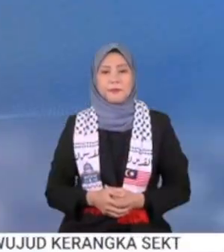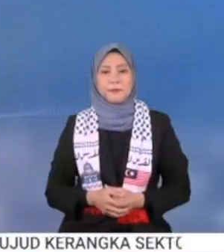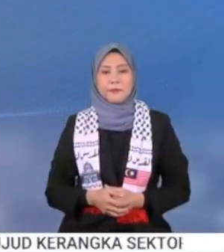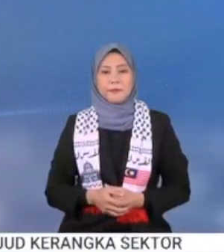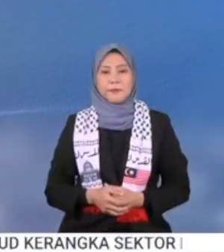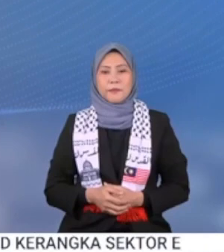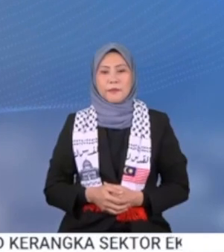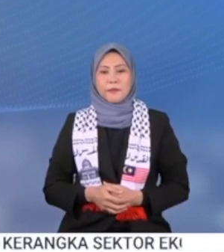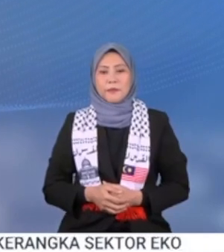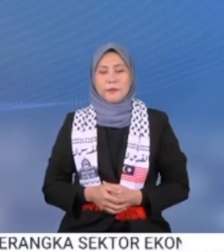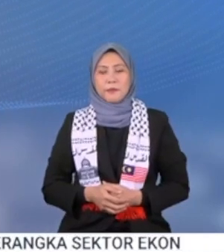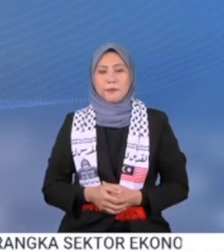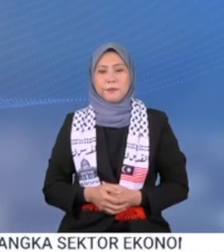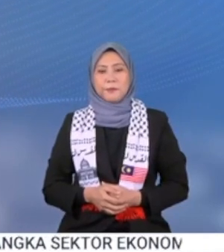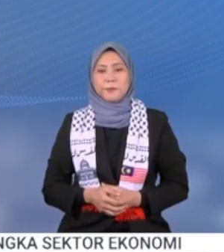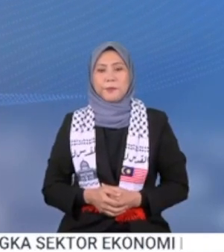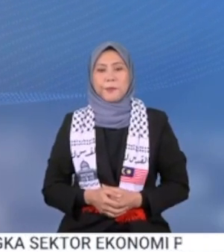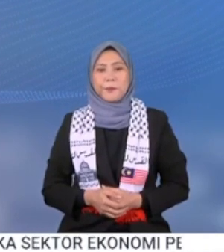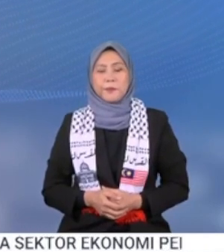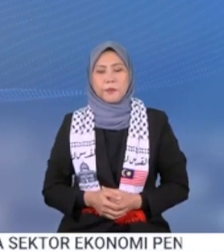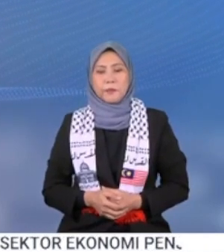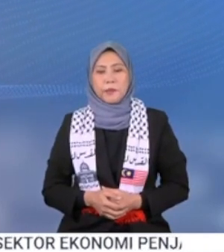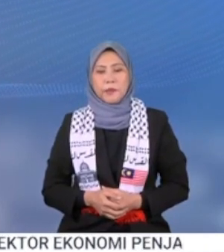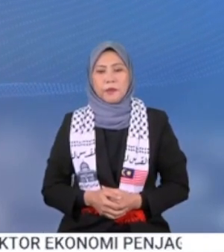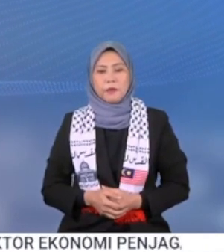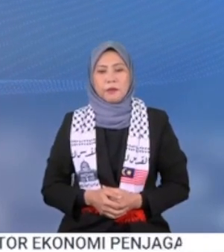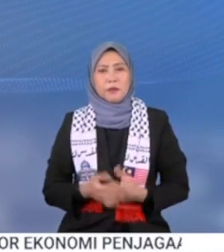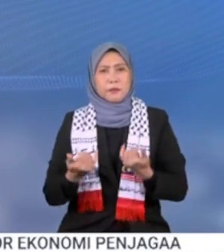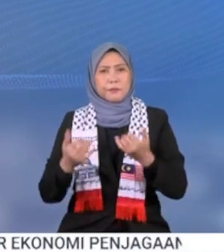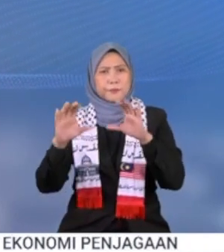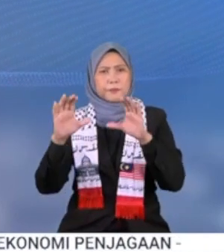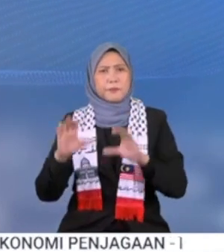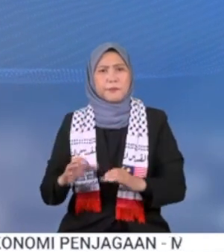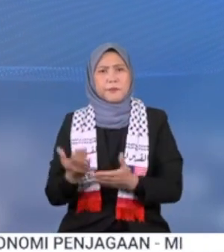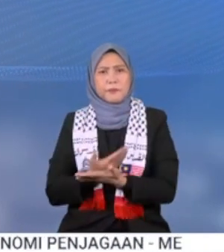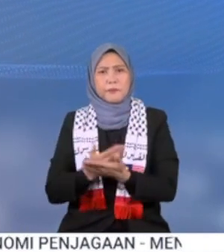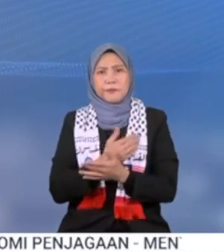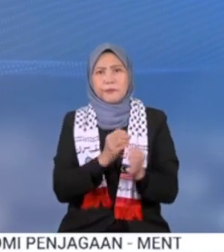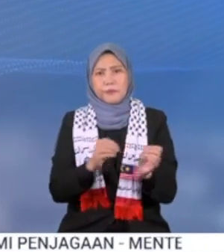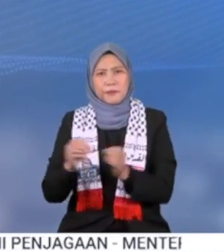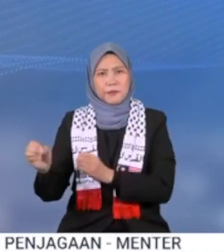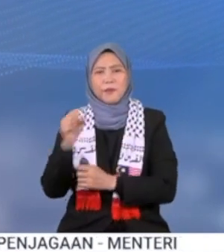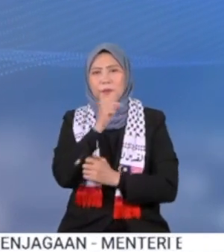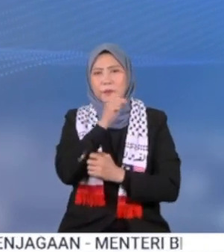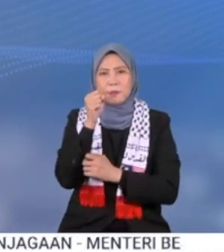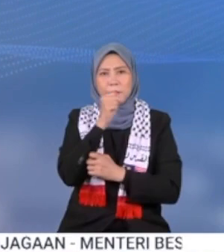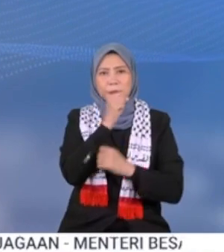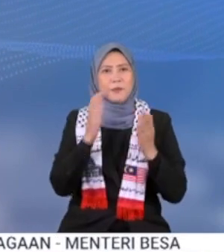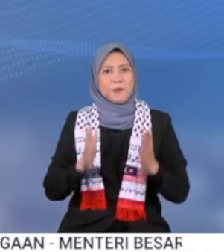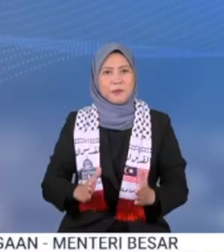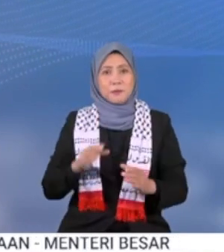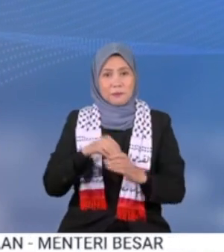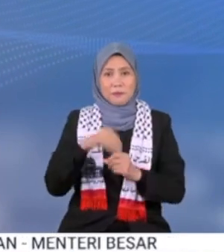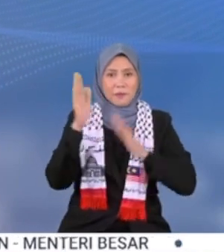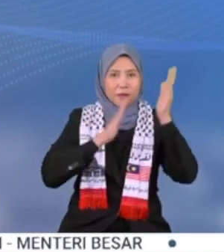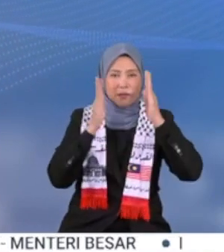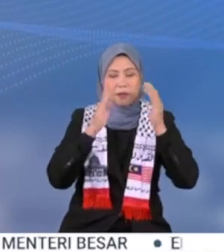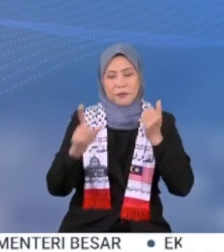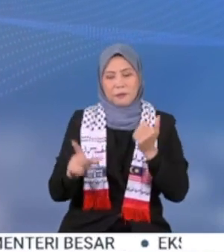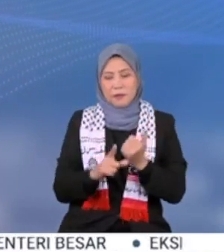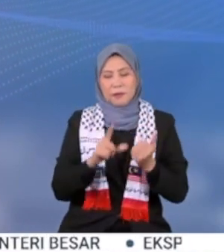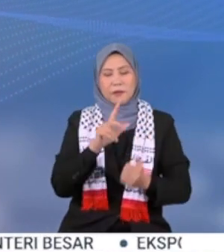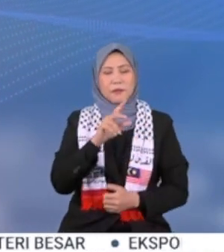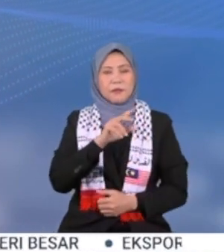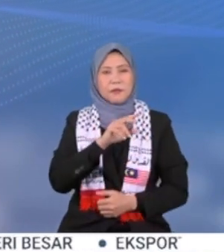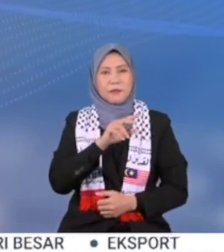ini Kill Switch menjadi kaedah terbaharu yang diwujudkan dalam setiap penganjuran konsert di negara ini timbalan menteri